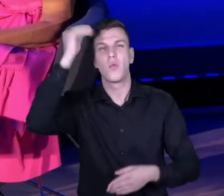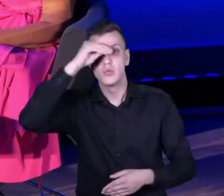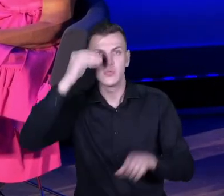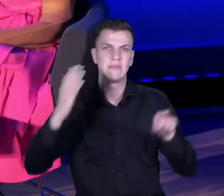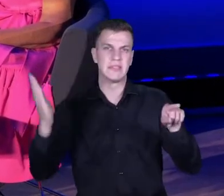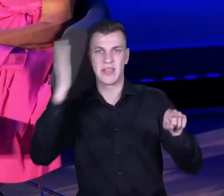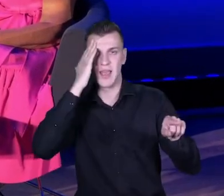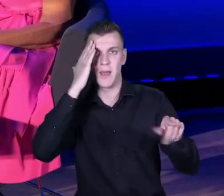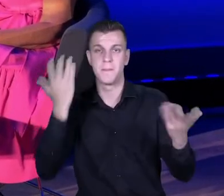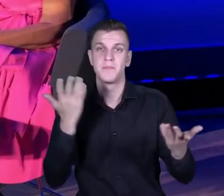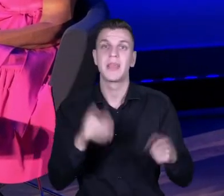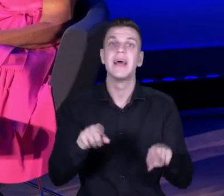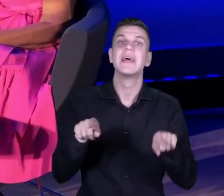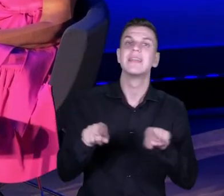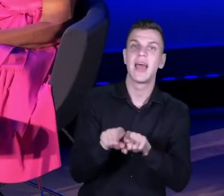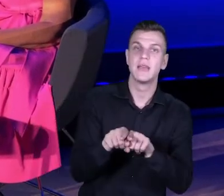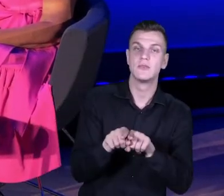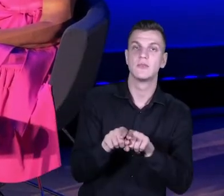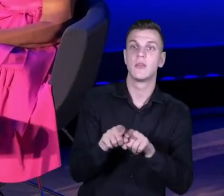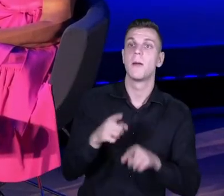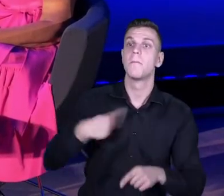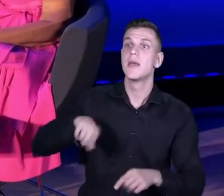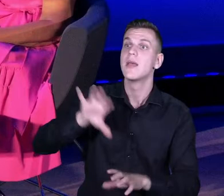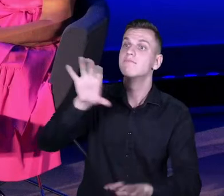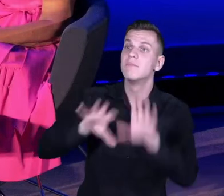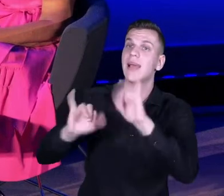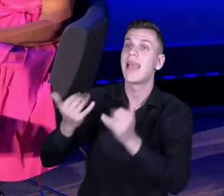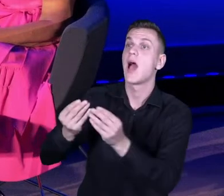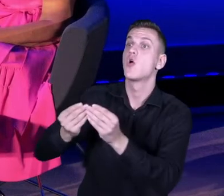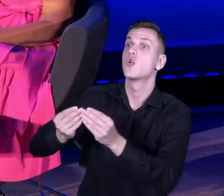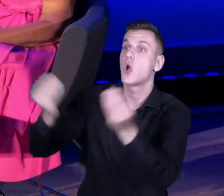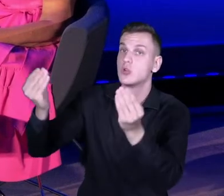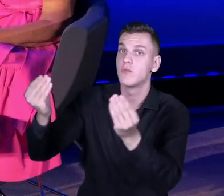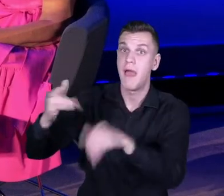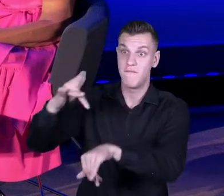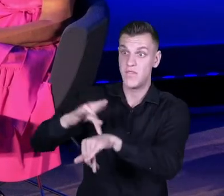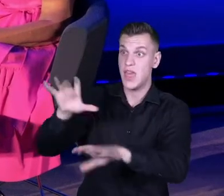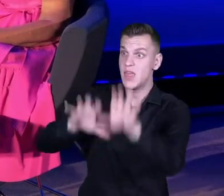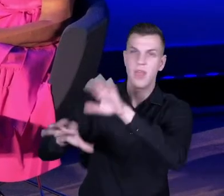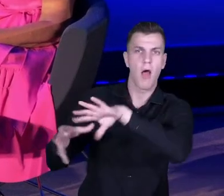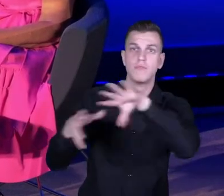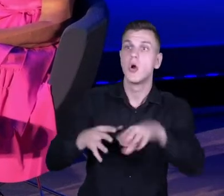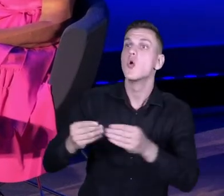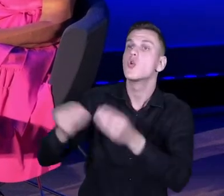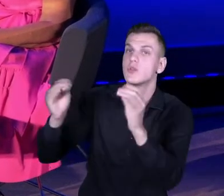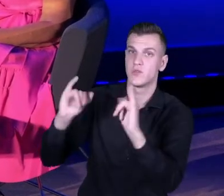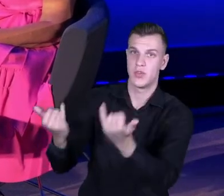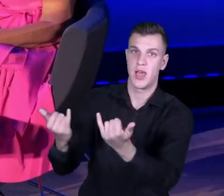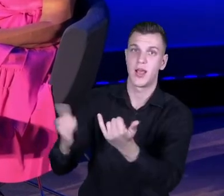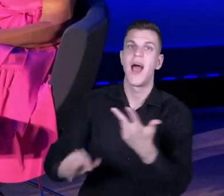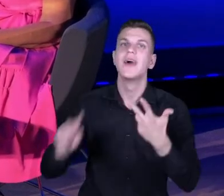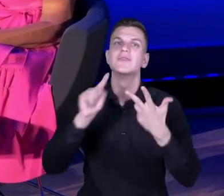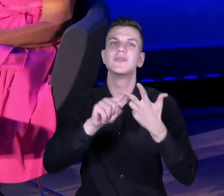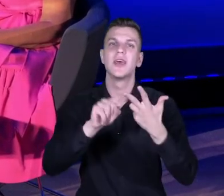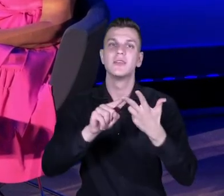mierzymy i obserwujemy postępy, a nie wyniki. I wreszcie właśnie po trzecie, że nasze wskaźniki to są